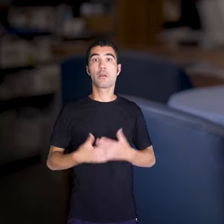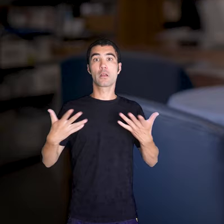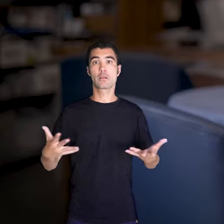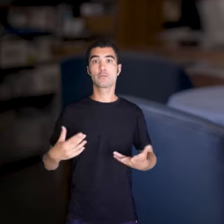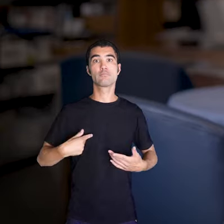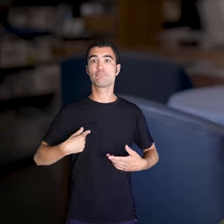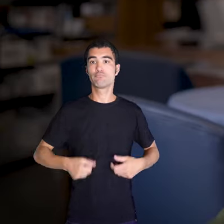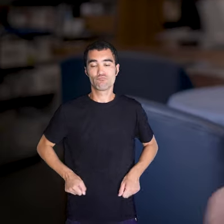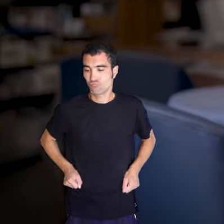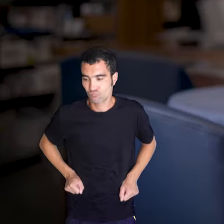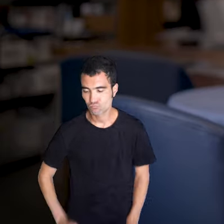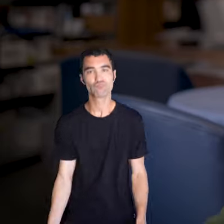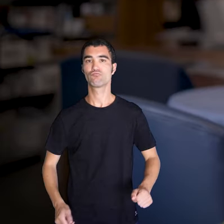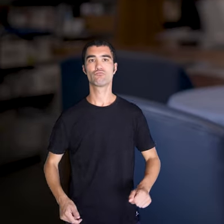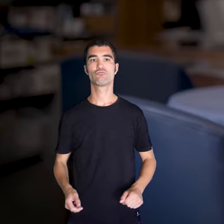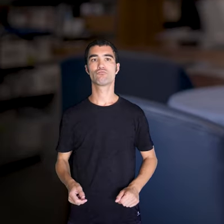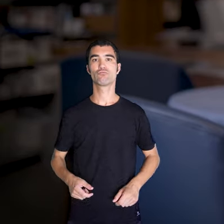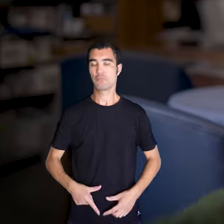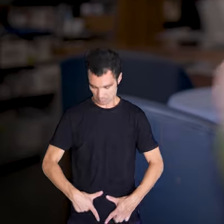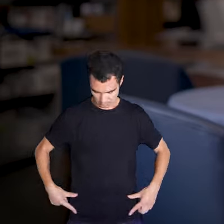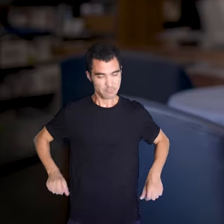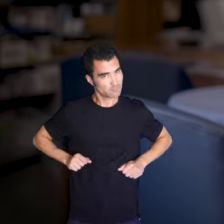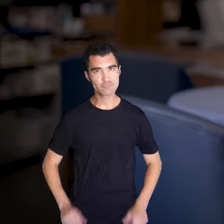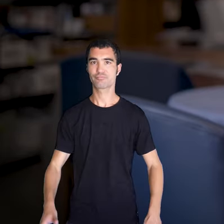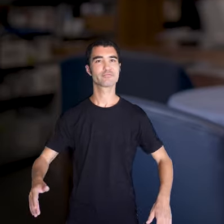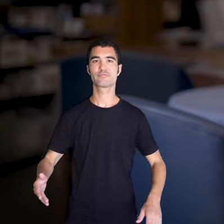llevar els calçons, els calçons blancs,